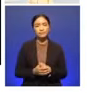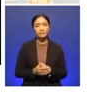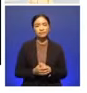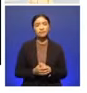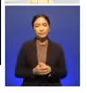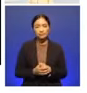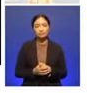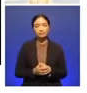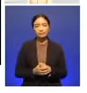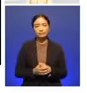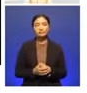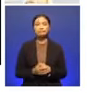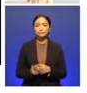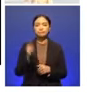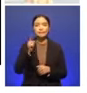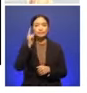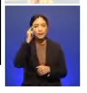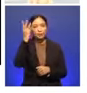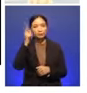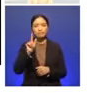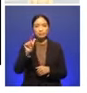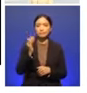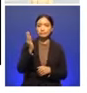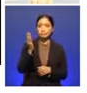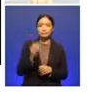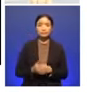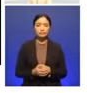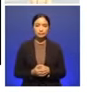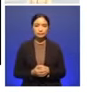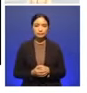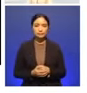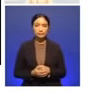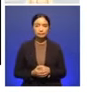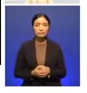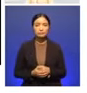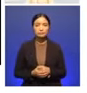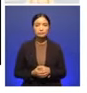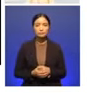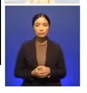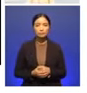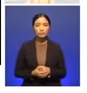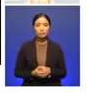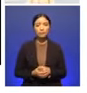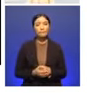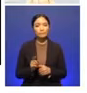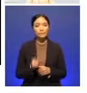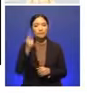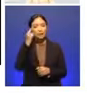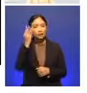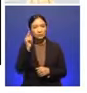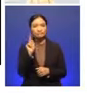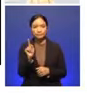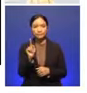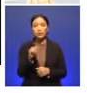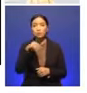ที่ยืนอันนี้ก็เป็นแนวคิดหลักๆนะคะทีนี้เราก็ใช้แนวคิดซึ่งขอพูดสั้นมากน